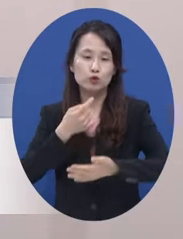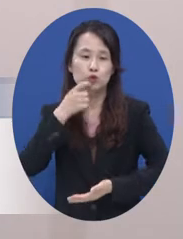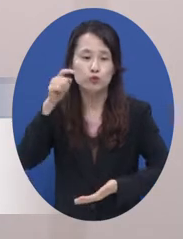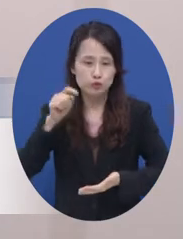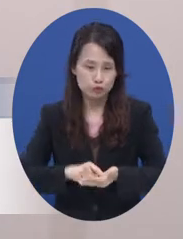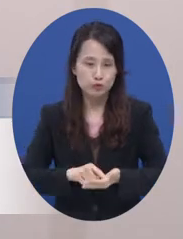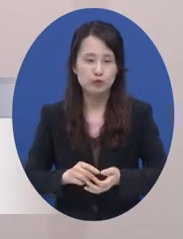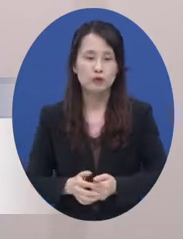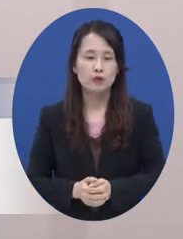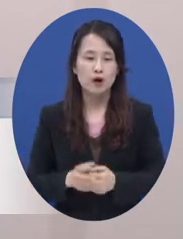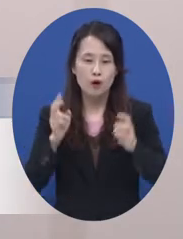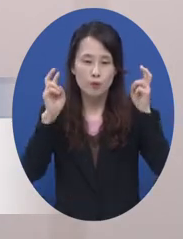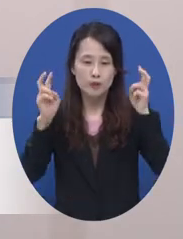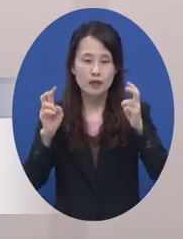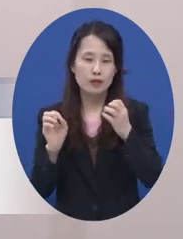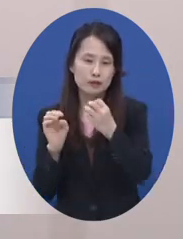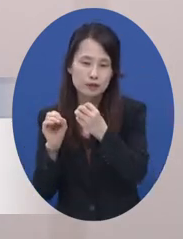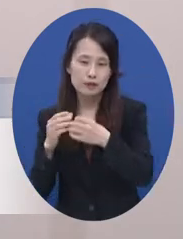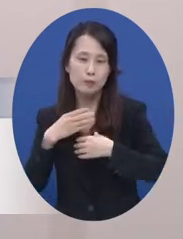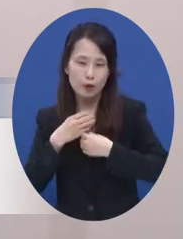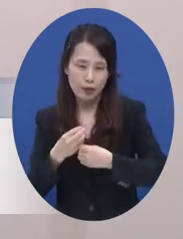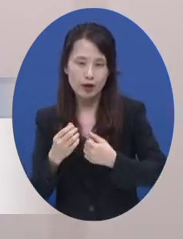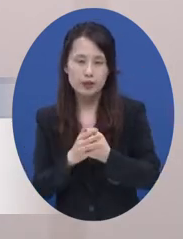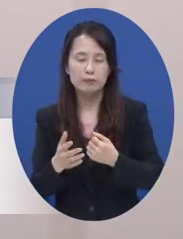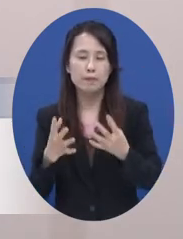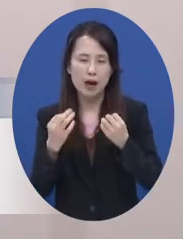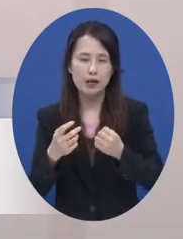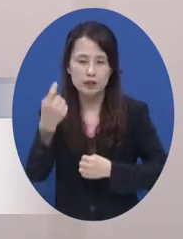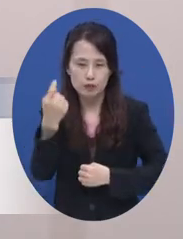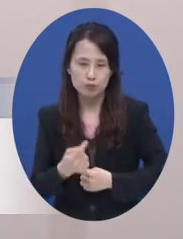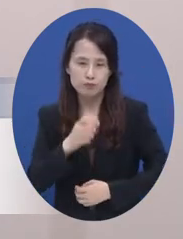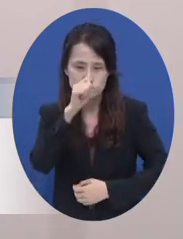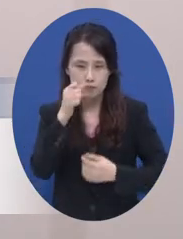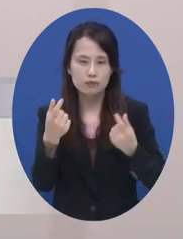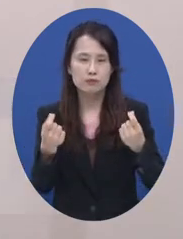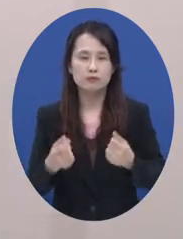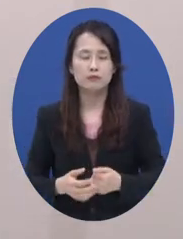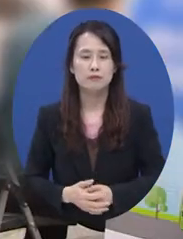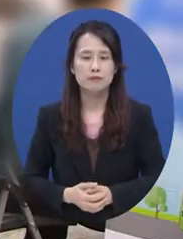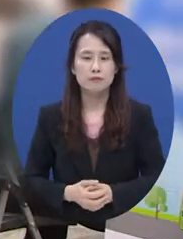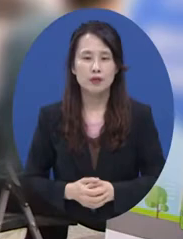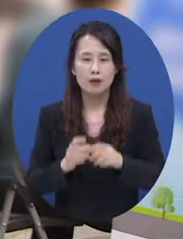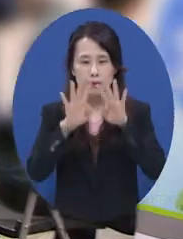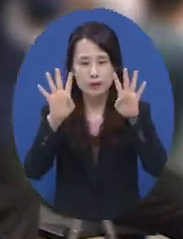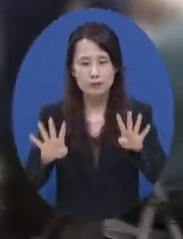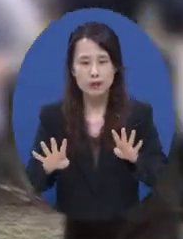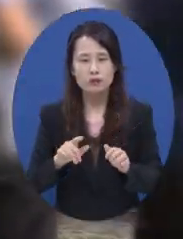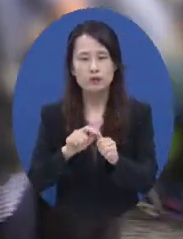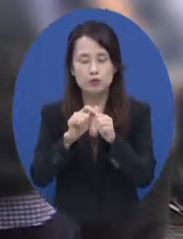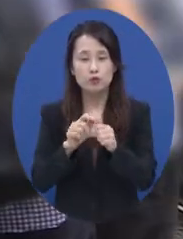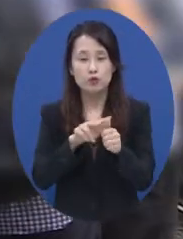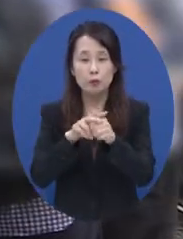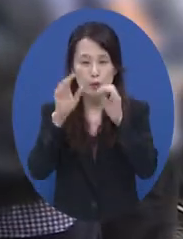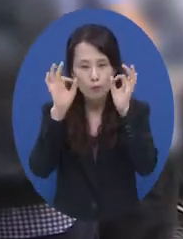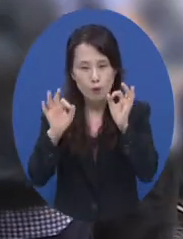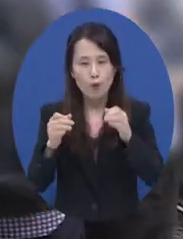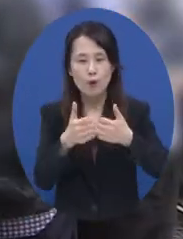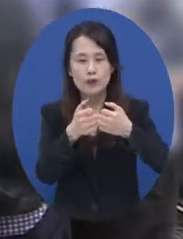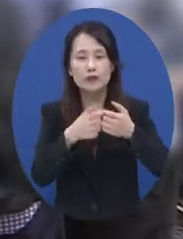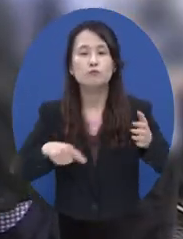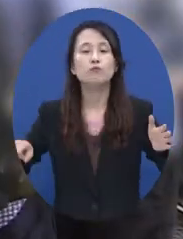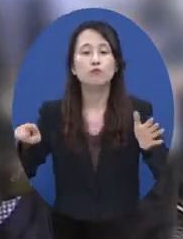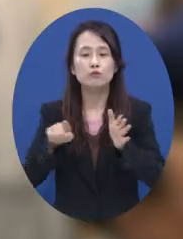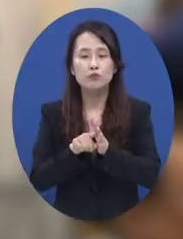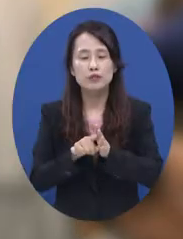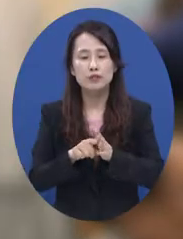보라는 시간 후 업체에서도 업체랑 이제 얘기하기도 편안함과 좀 놓으셨습니다 발람의 는 구직 정보를 보고 상담을